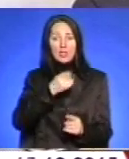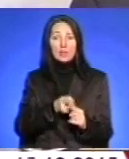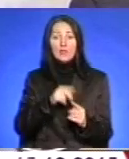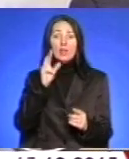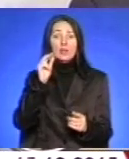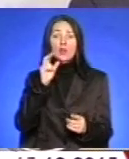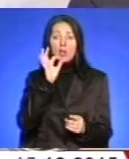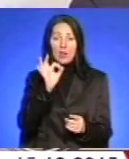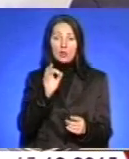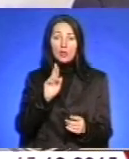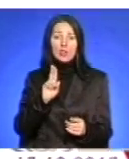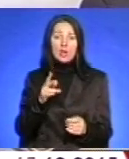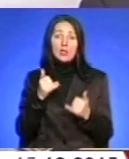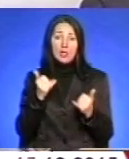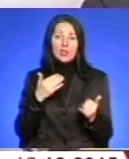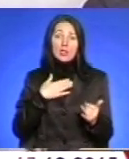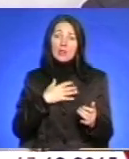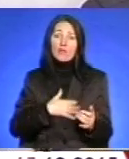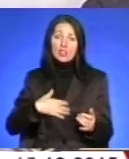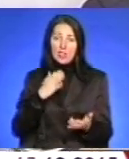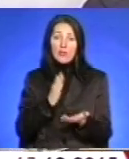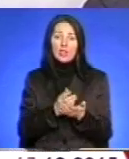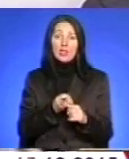вказують на те, наскільки для нас важливий цей ринок.